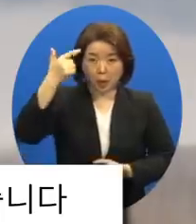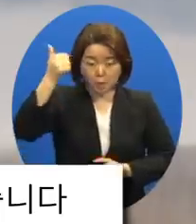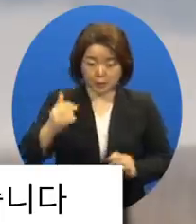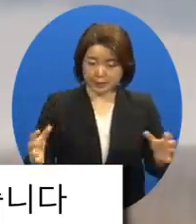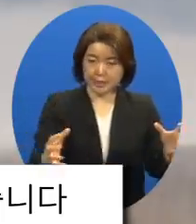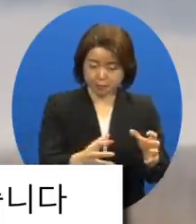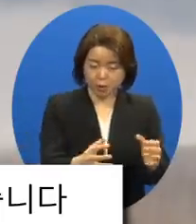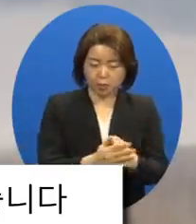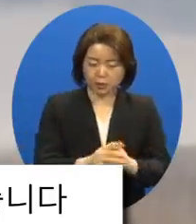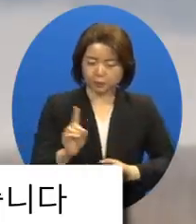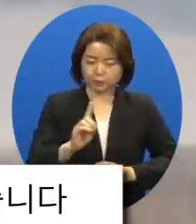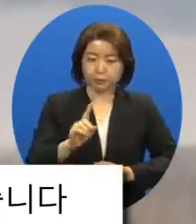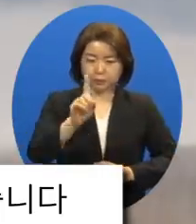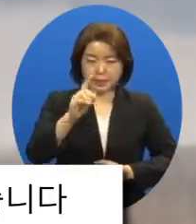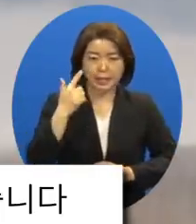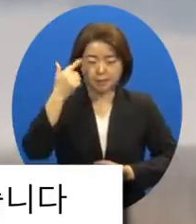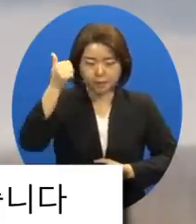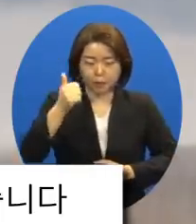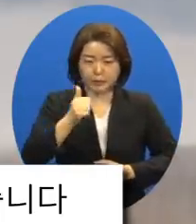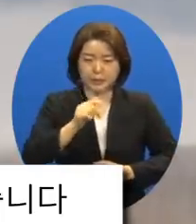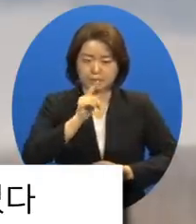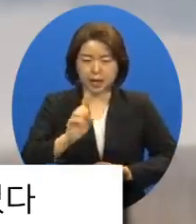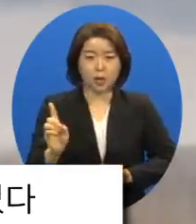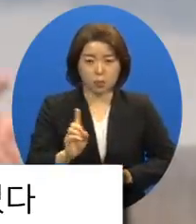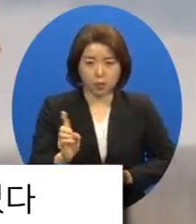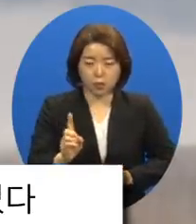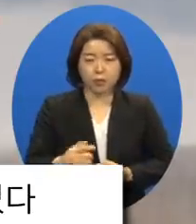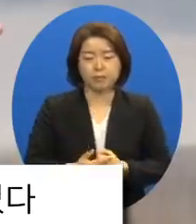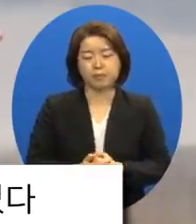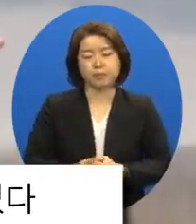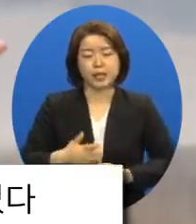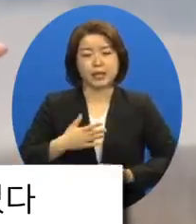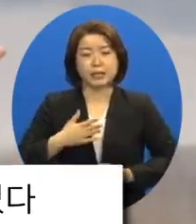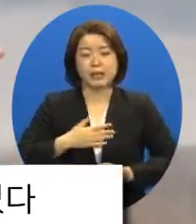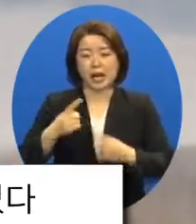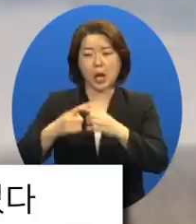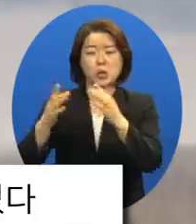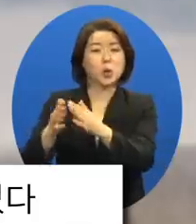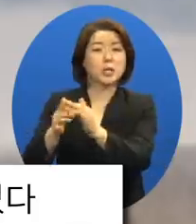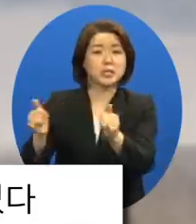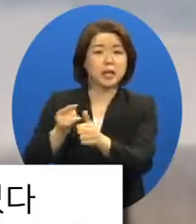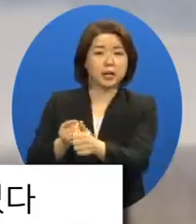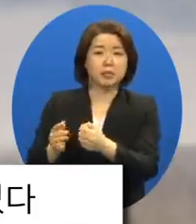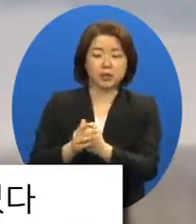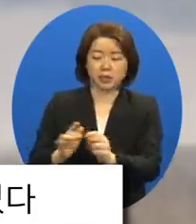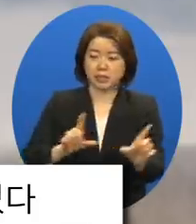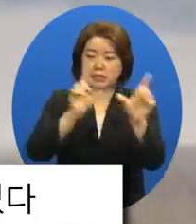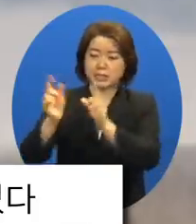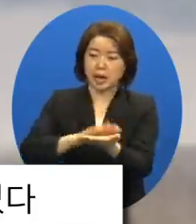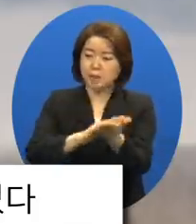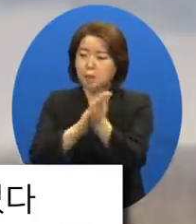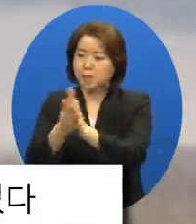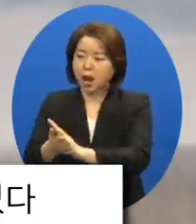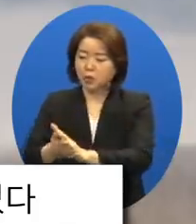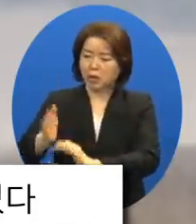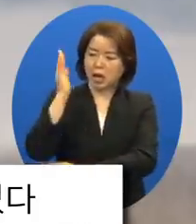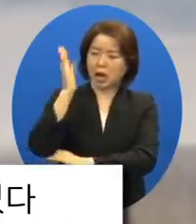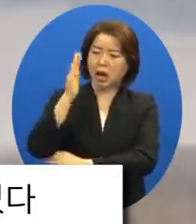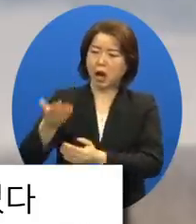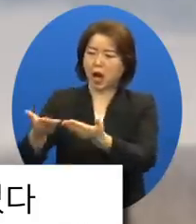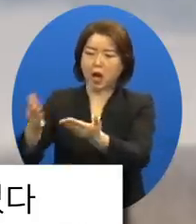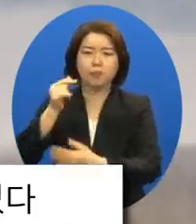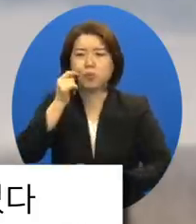어느 한 목사님이 그런 말씀을 하셨습니다 나는 교인들에게 삶을 변화시킬 라는 설교를 할 수가